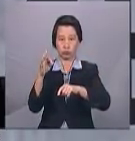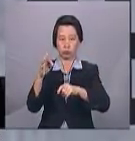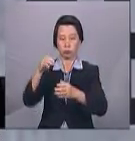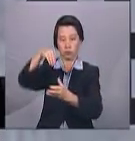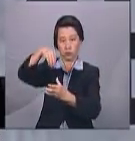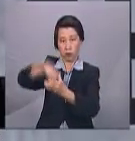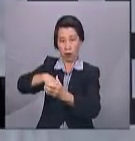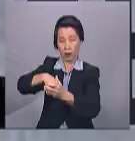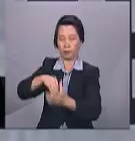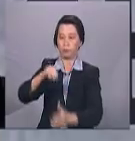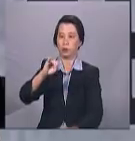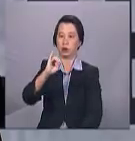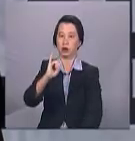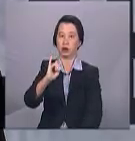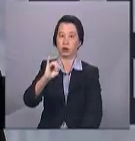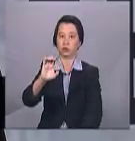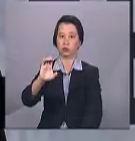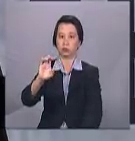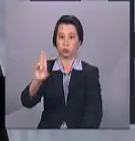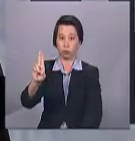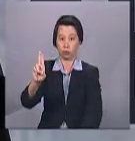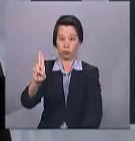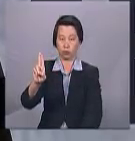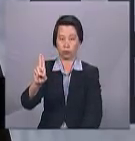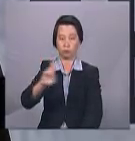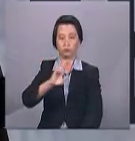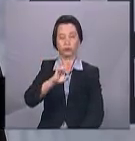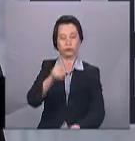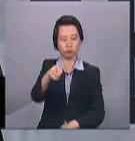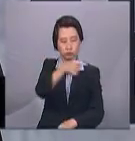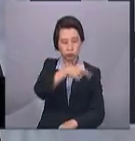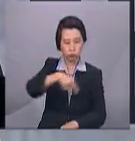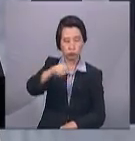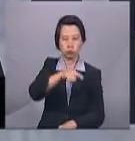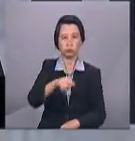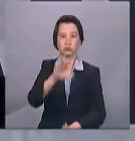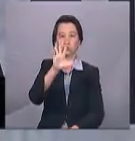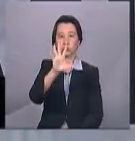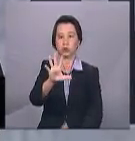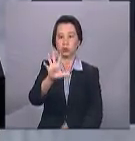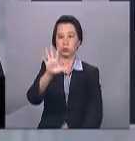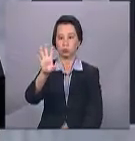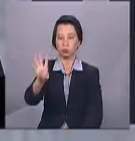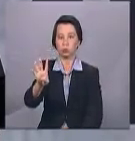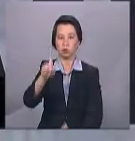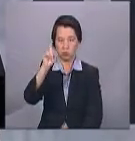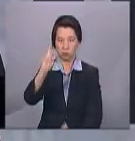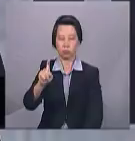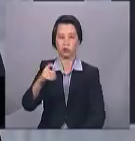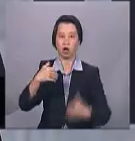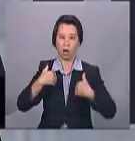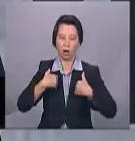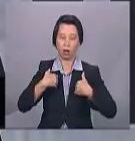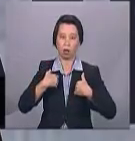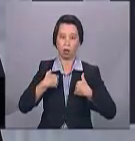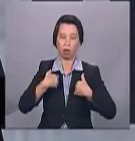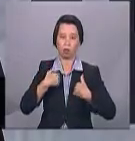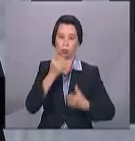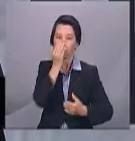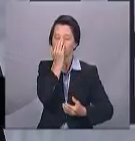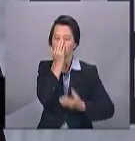unit rawatan rapi. Daripada jumlah tersebut, 54 kes memerlukan bantuan